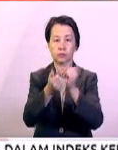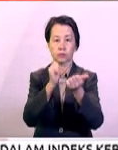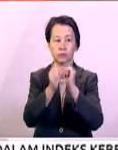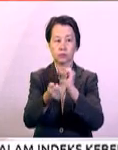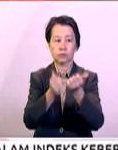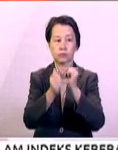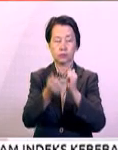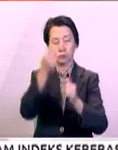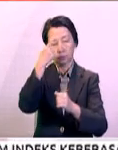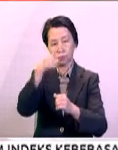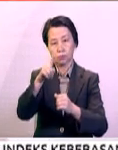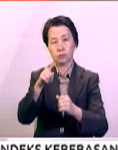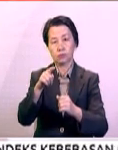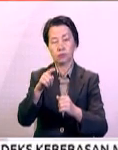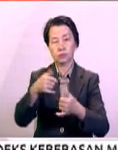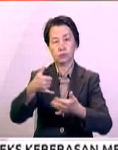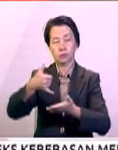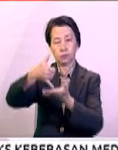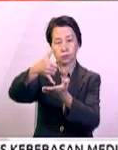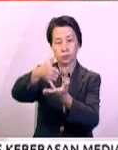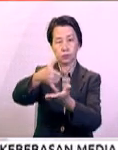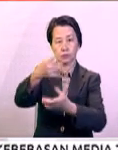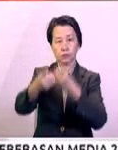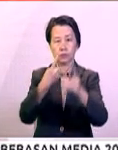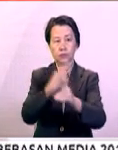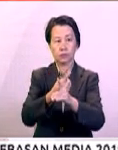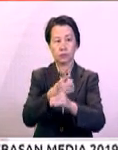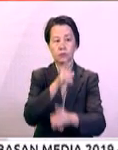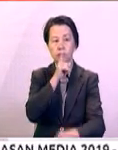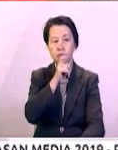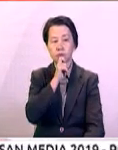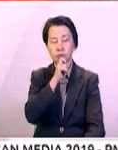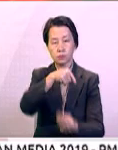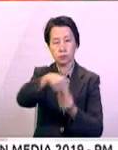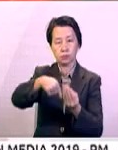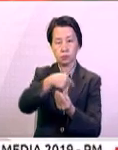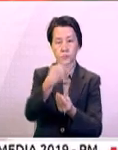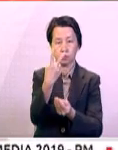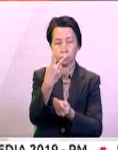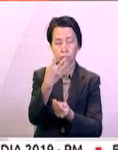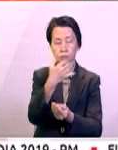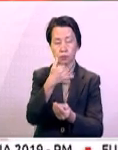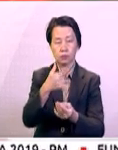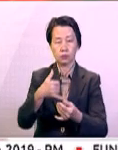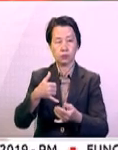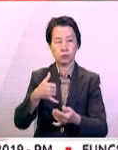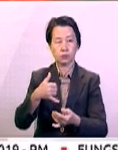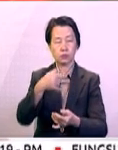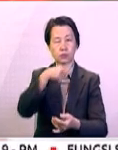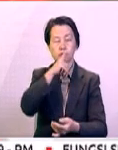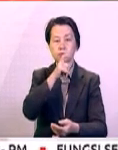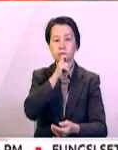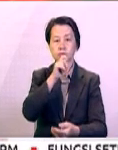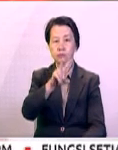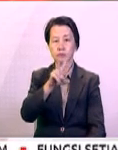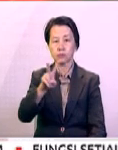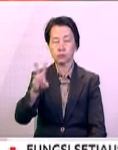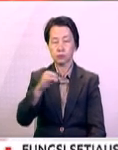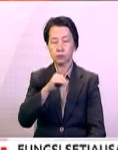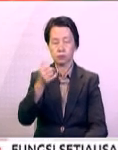perkembangan untuk aksi Piala Dunia Qatar menjelang pusingan kedua kelakuan Piala Dunia Qatar 2022 dan Piala